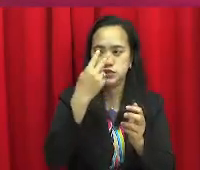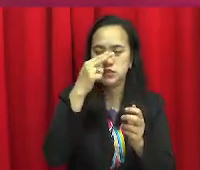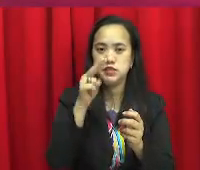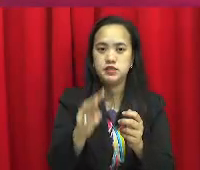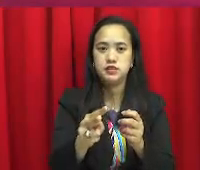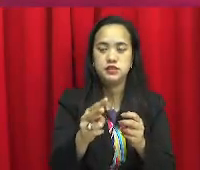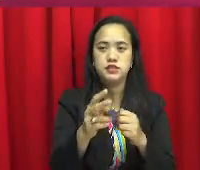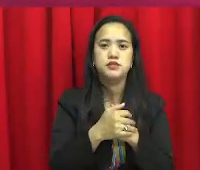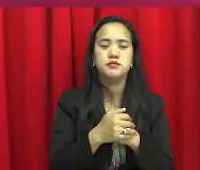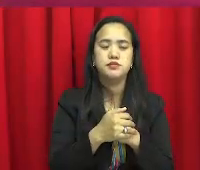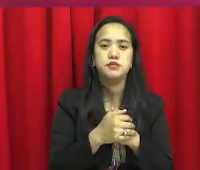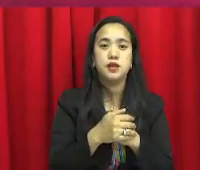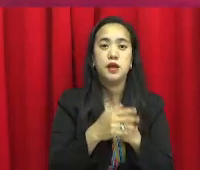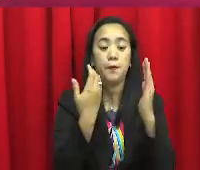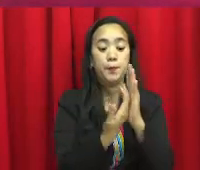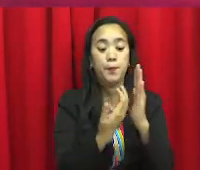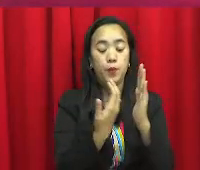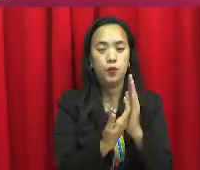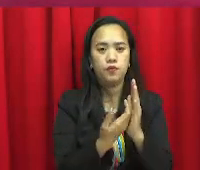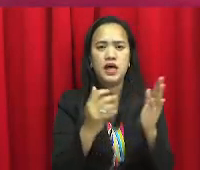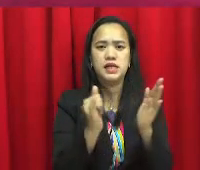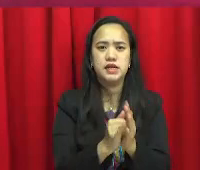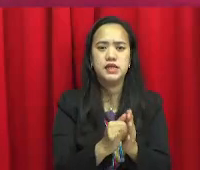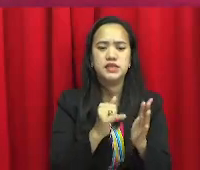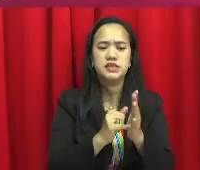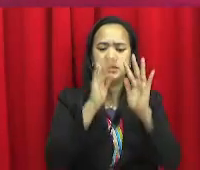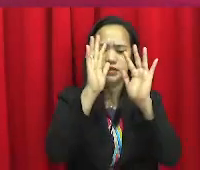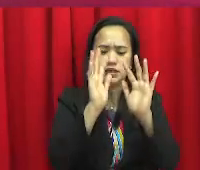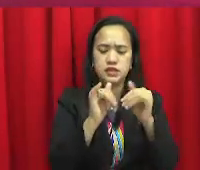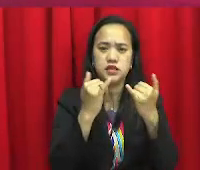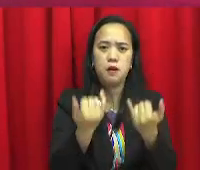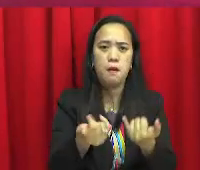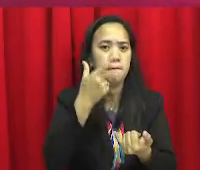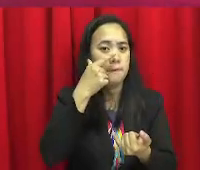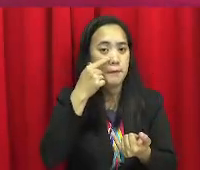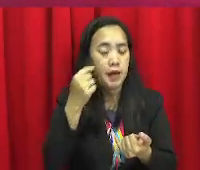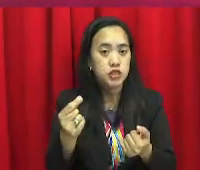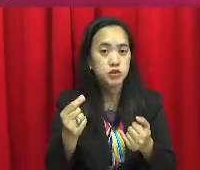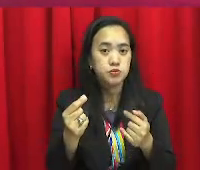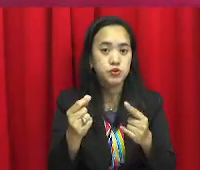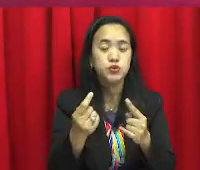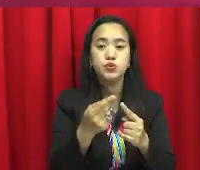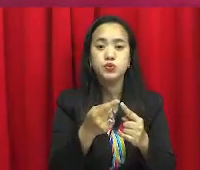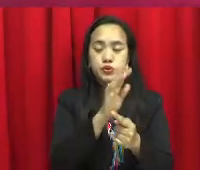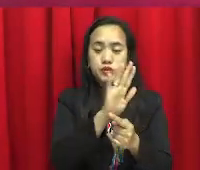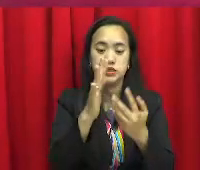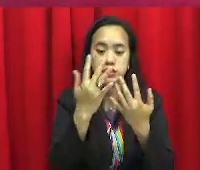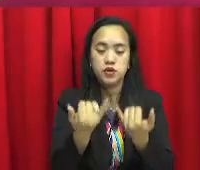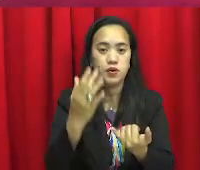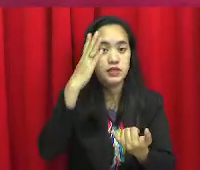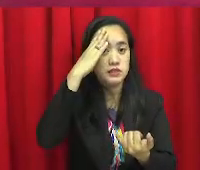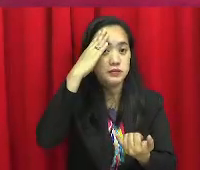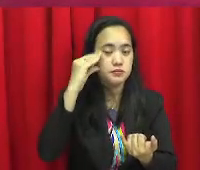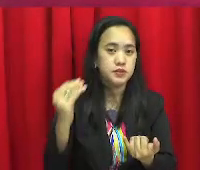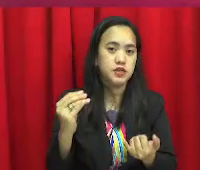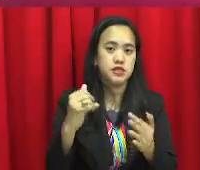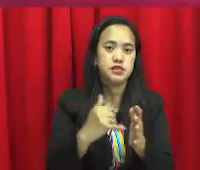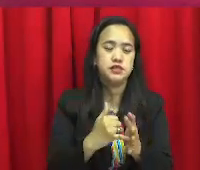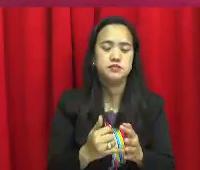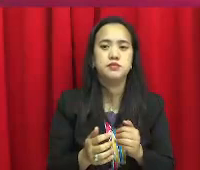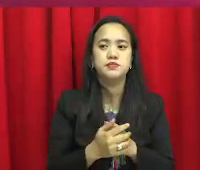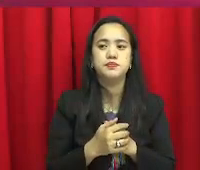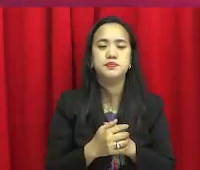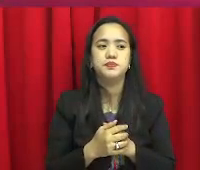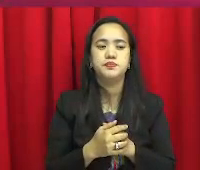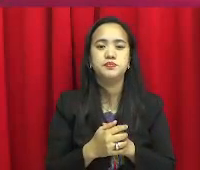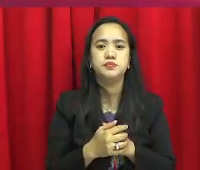ng ebidensya na possible na mangyari. Kasi alam nyo, maraming mga tao po kasi pag pinag-uusapan ng Biblia, parang bang ano